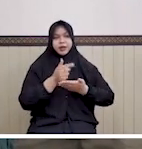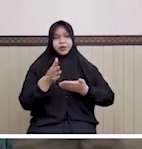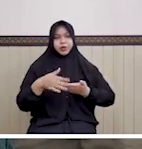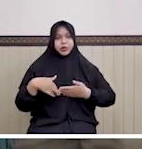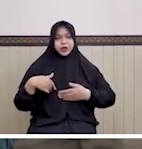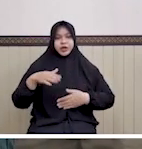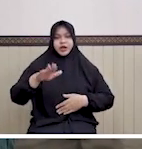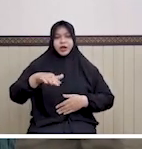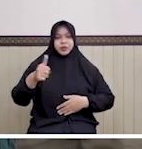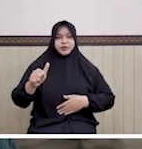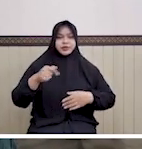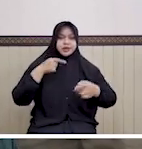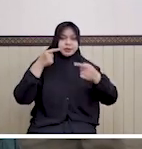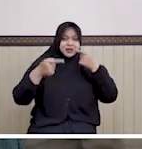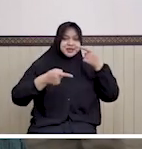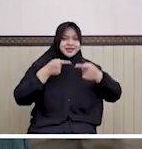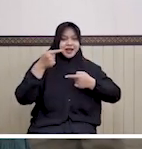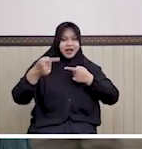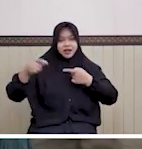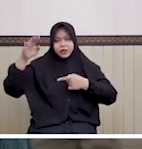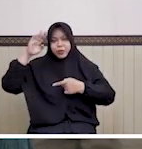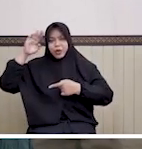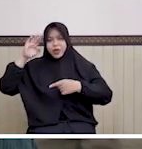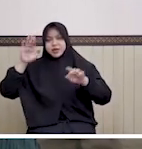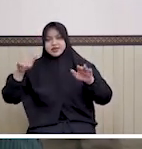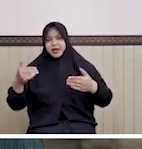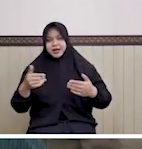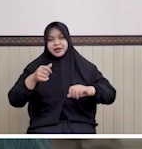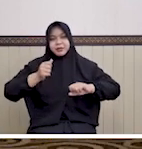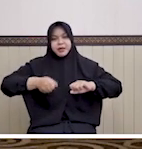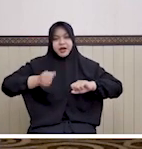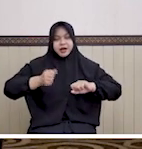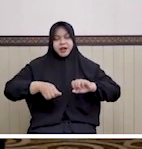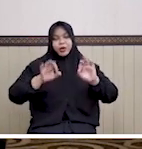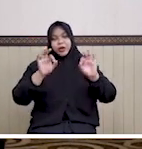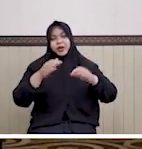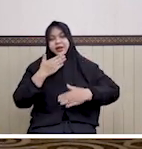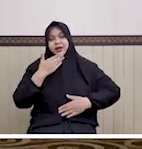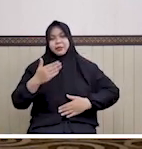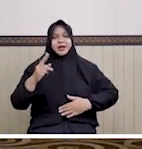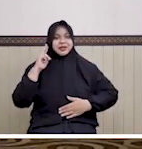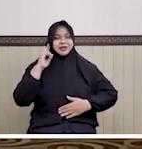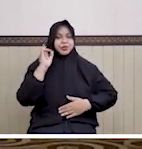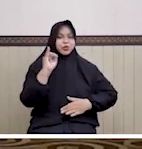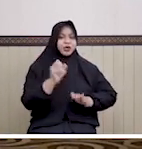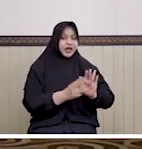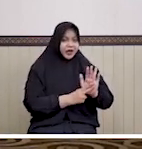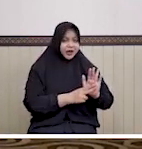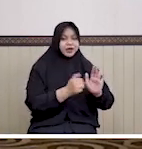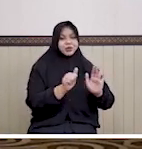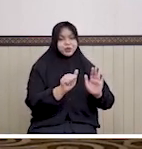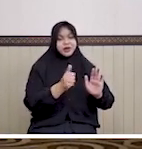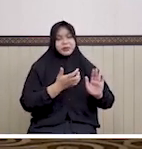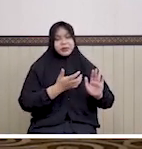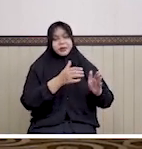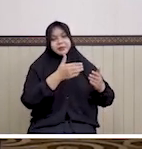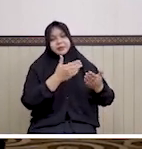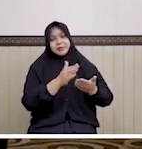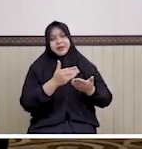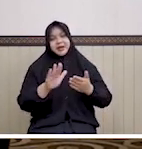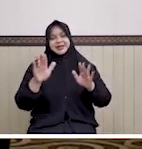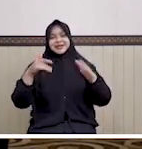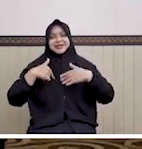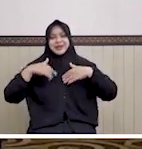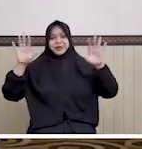Adi untuk bercerita baik di kepolisian maupun dengan Dilan Oke terima kasih ibu Een sudah Berbagi bersama kami kita